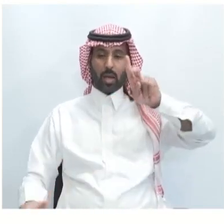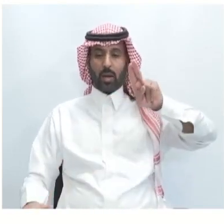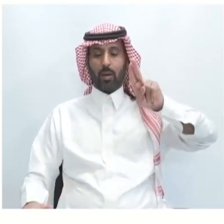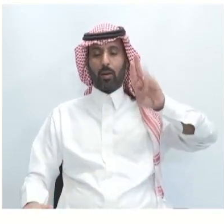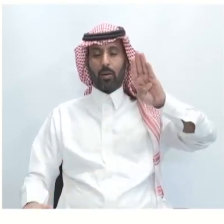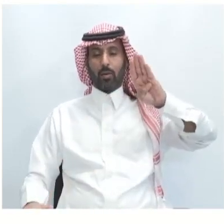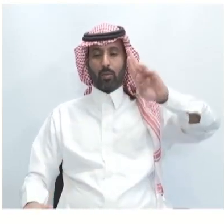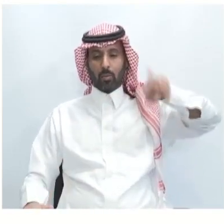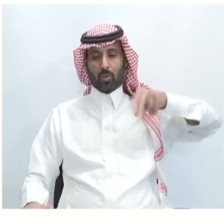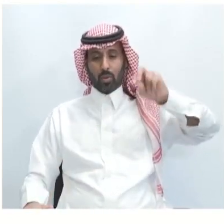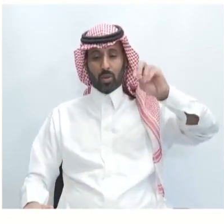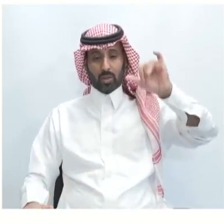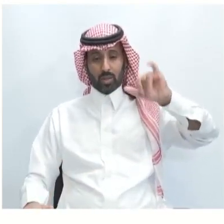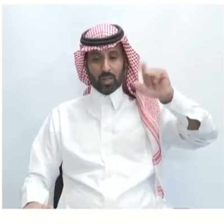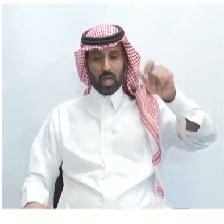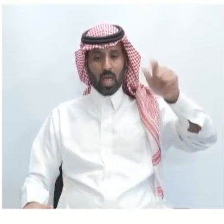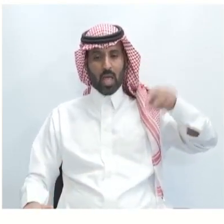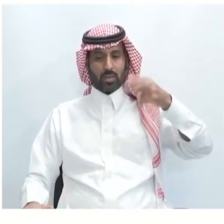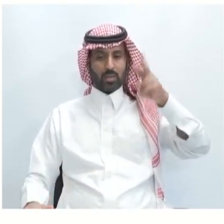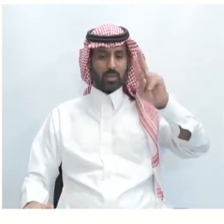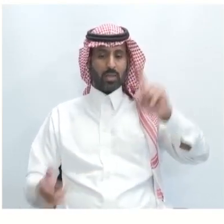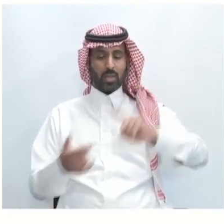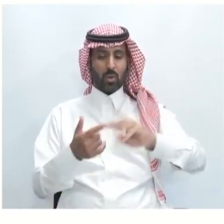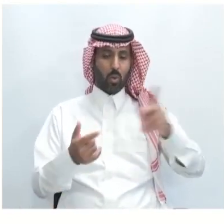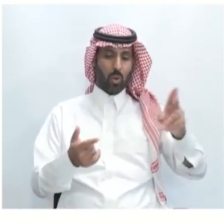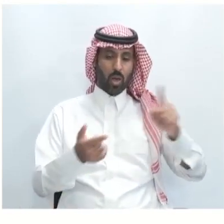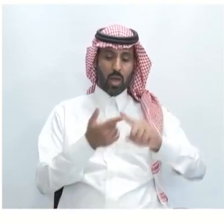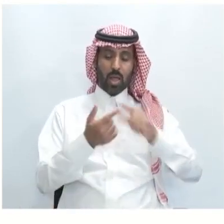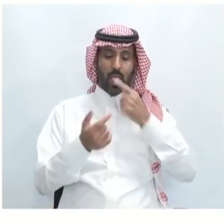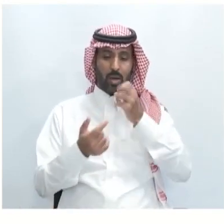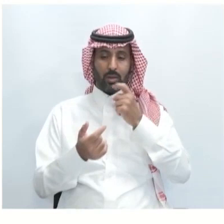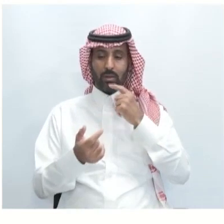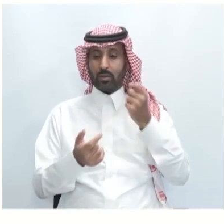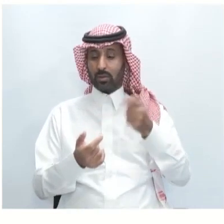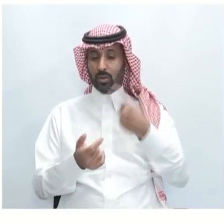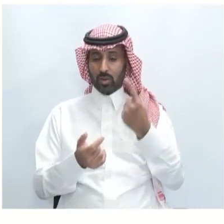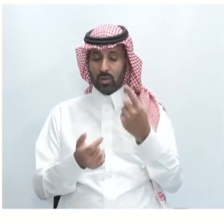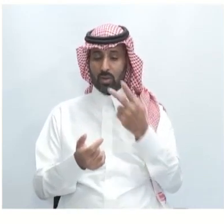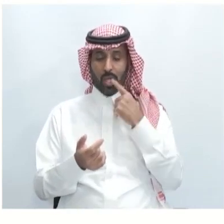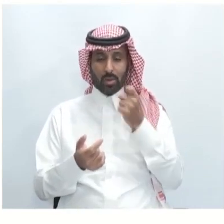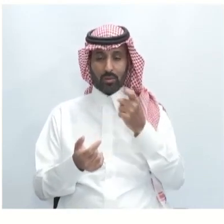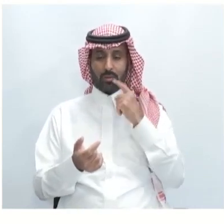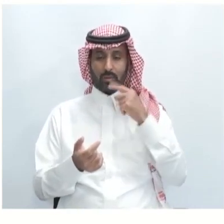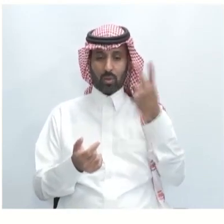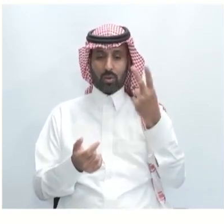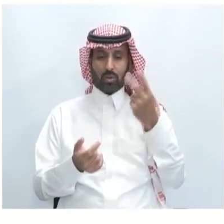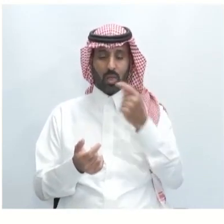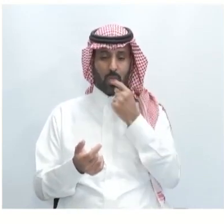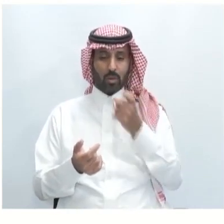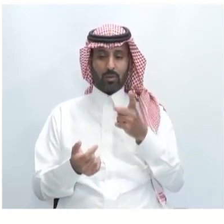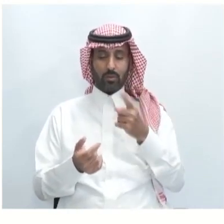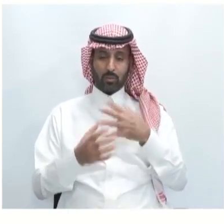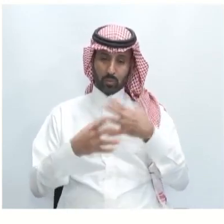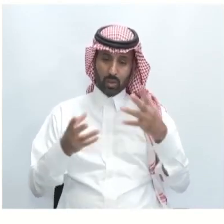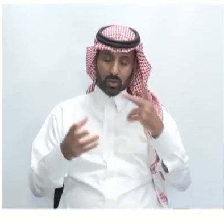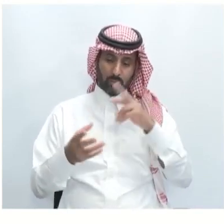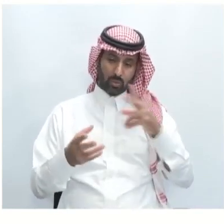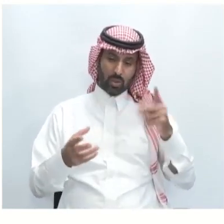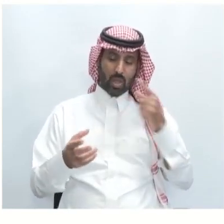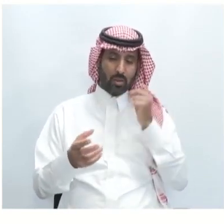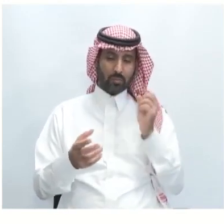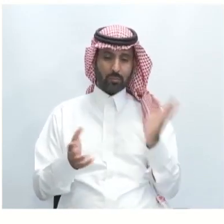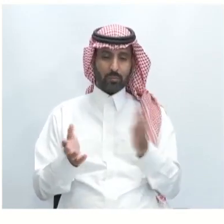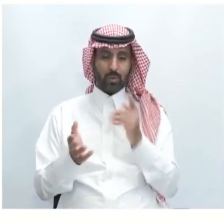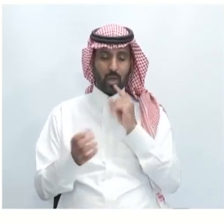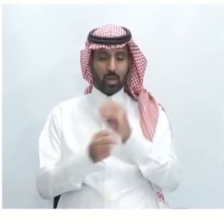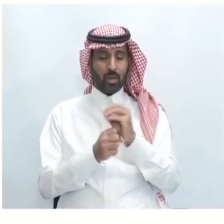الكربوهيدرات انواع الكربوهيدرات ثلاثه سكريات احاديه سكريات ثنائيه وسكريات عديده التسكر